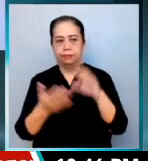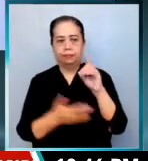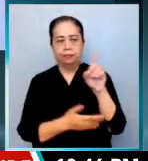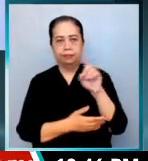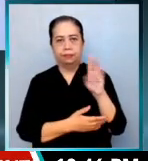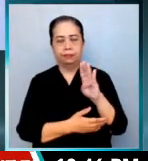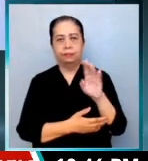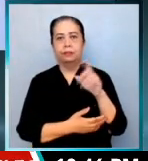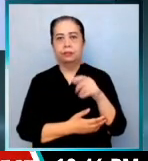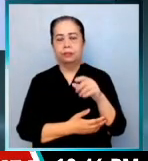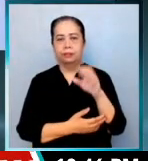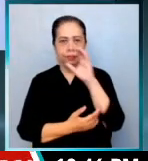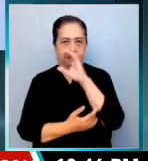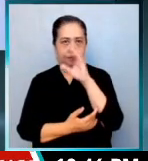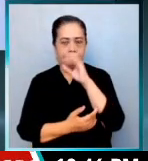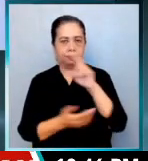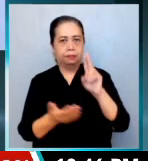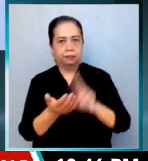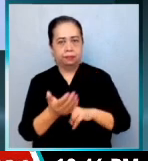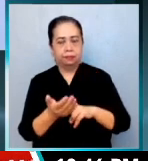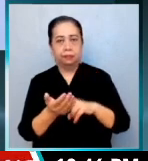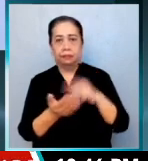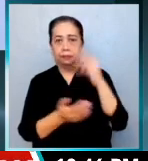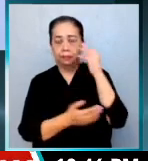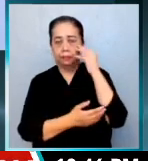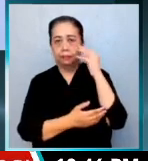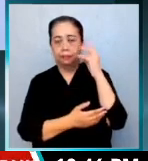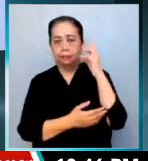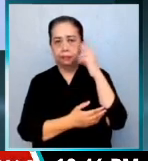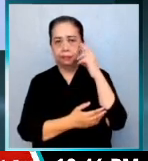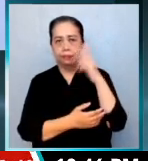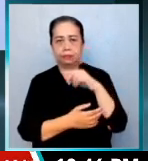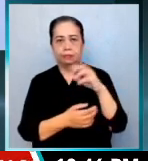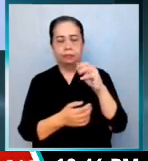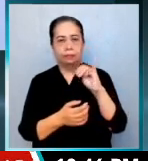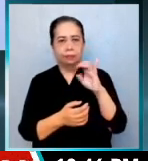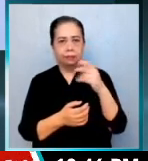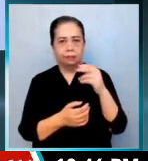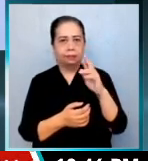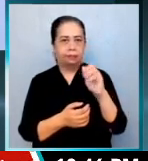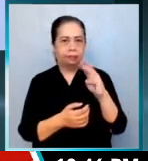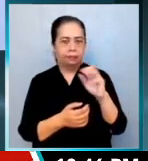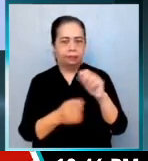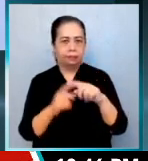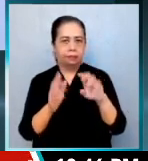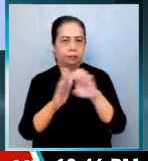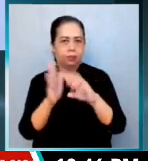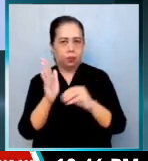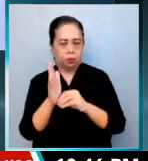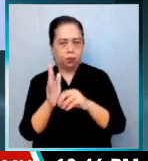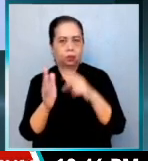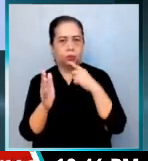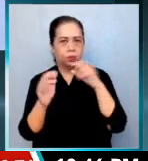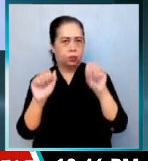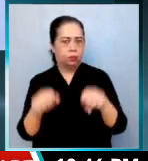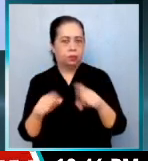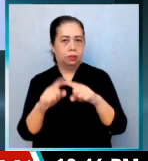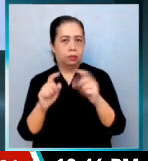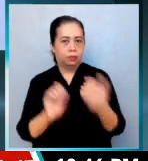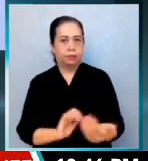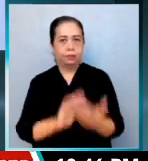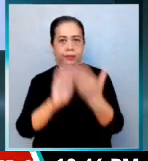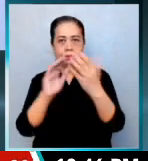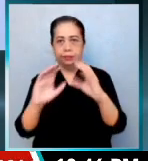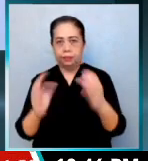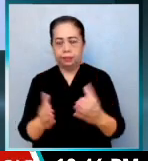na ni Mayor Michael Rama ang executive order para riyan. Nakasaad sa EO na pwede nang mag face-to-face classes